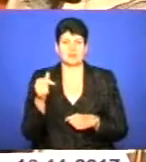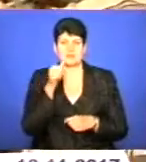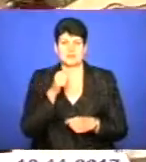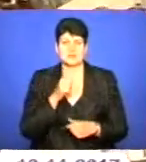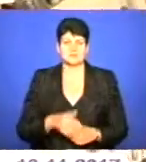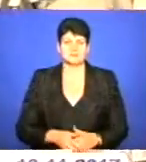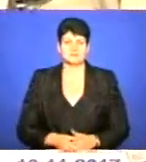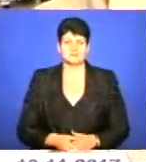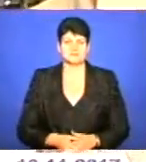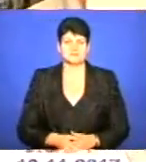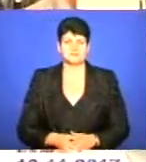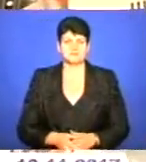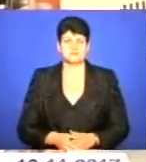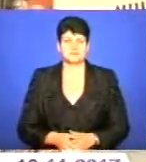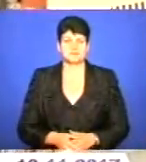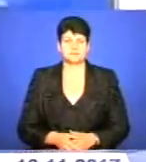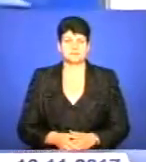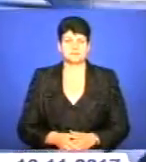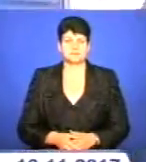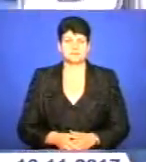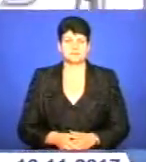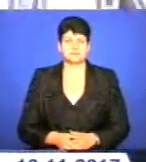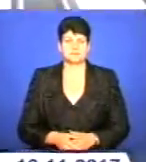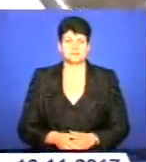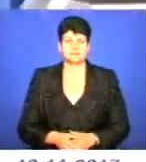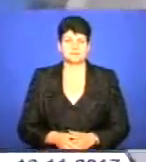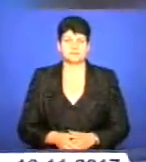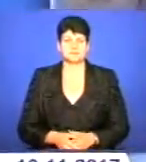Панчук, Юрій Багрій, Вісті ТТБ.